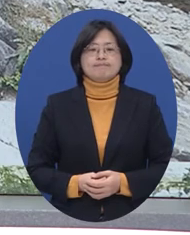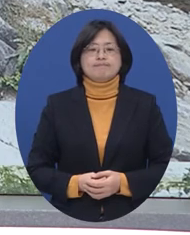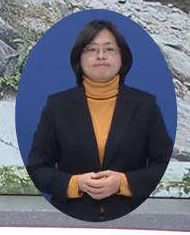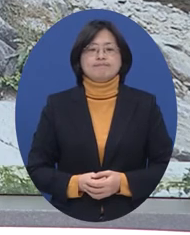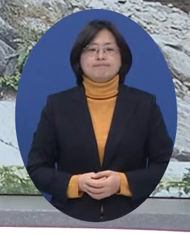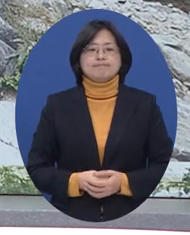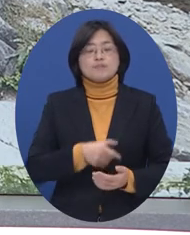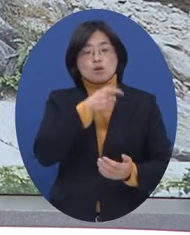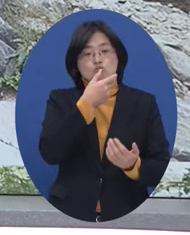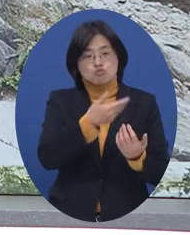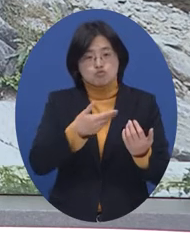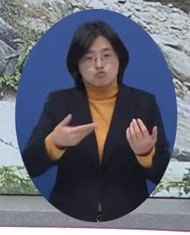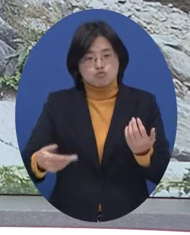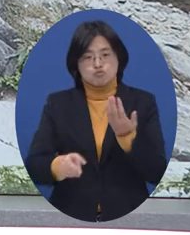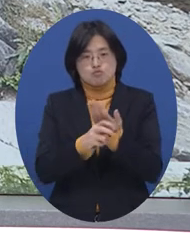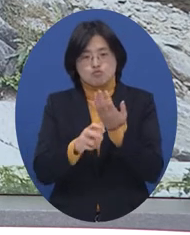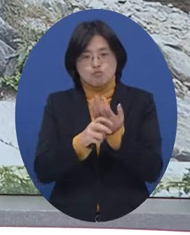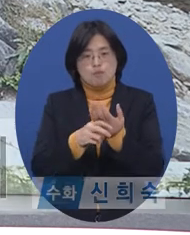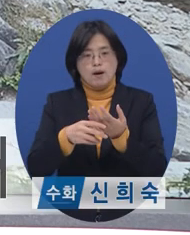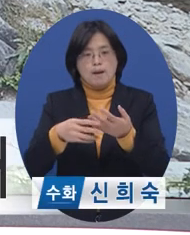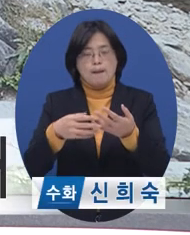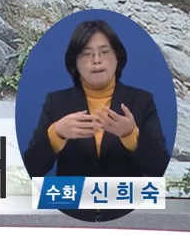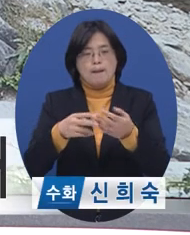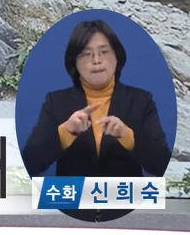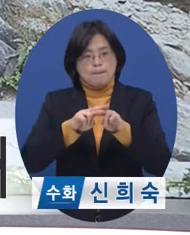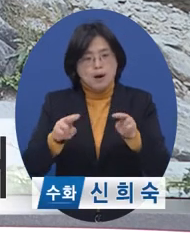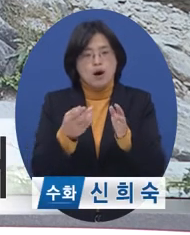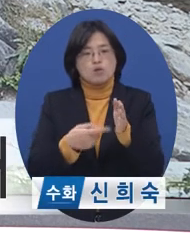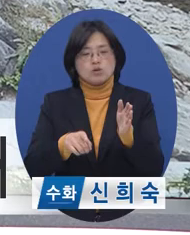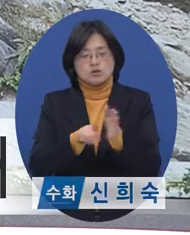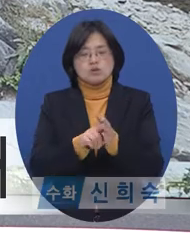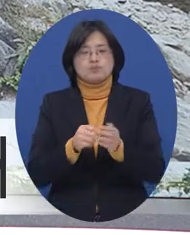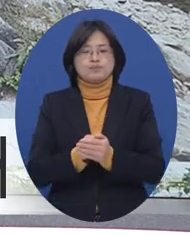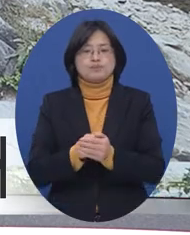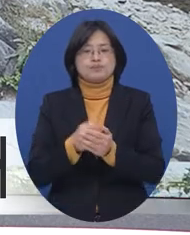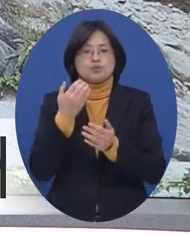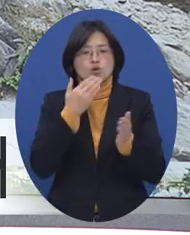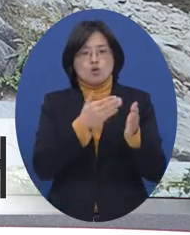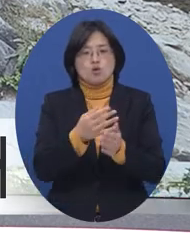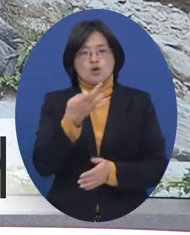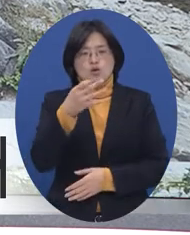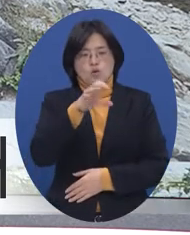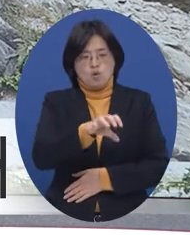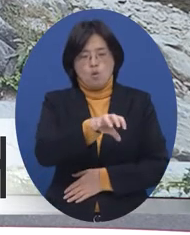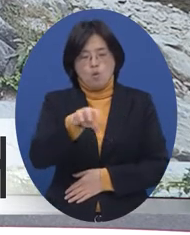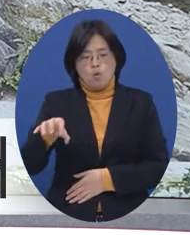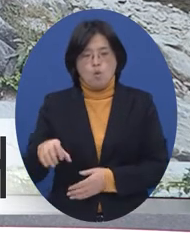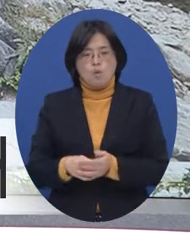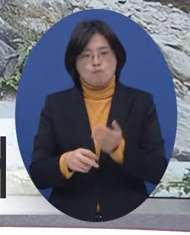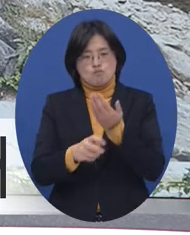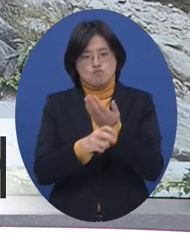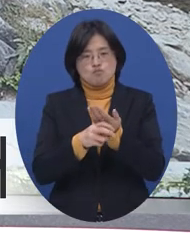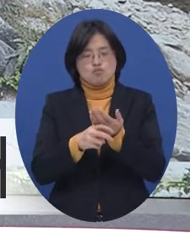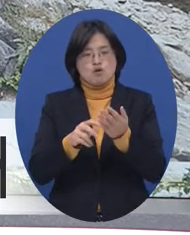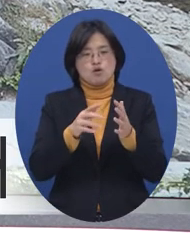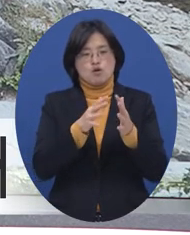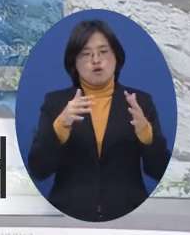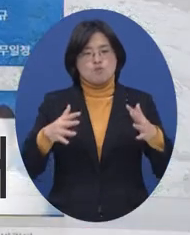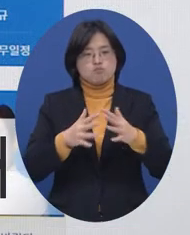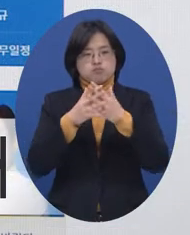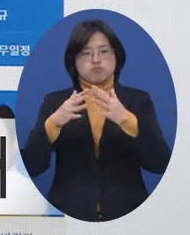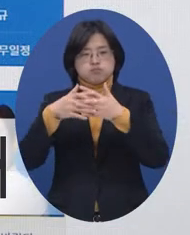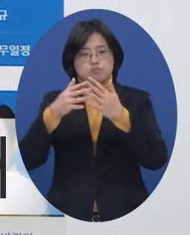합성 개국 불법행위 근절 대책을 추진하고 있는 경기도가 도내 14개 하천과 개국의 불법 썰 을 차고 전후사진을